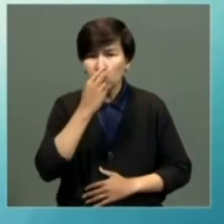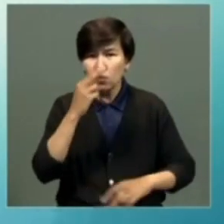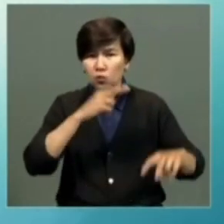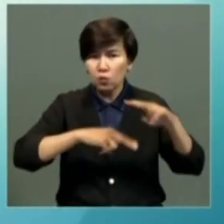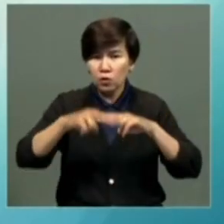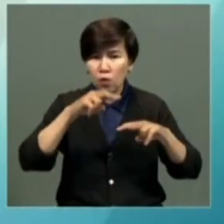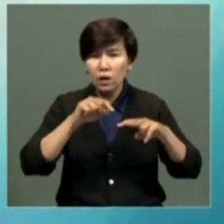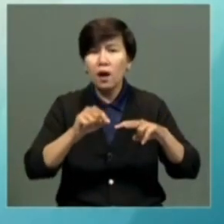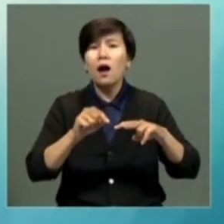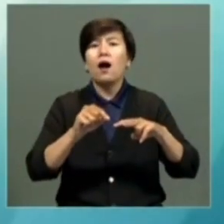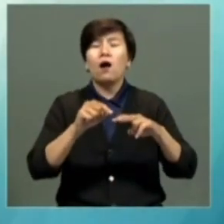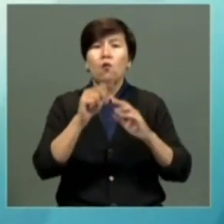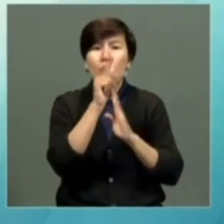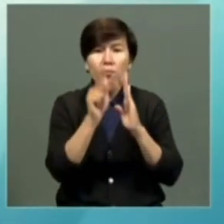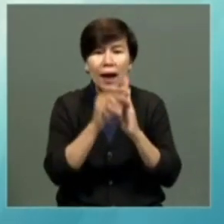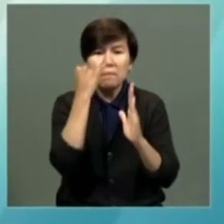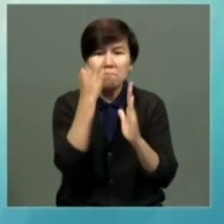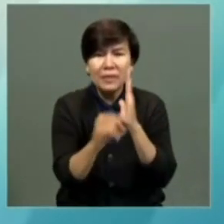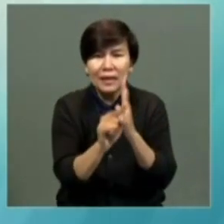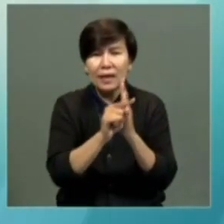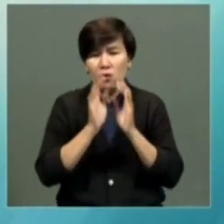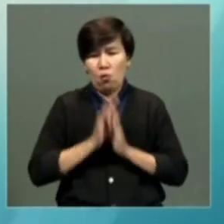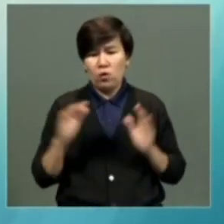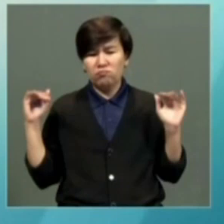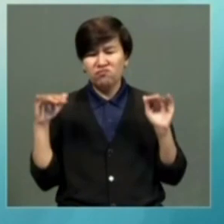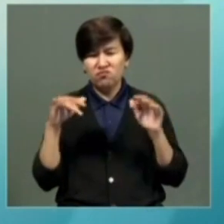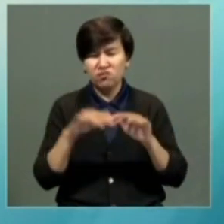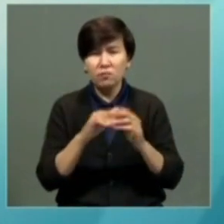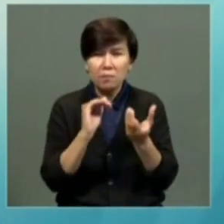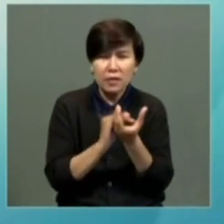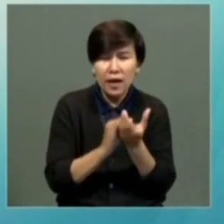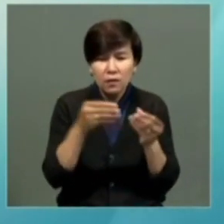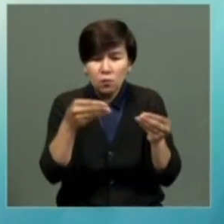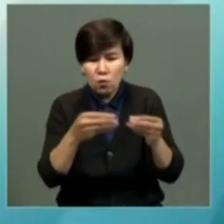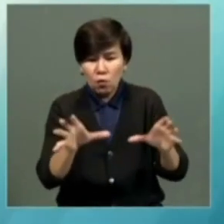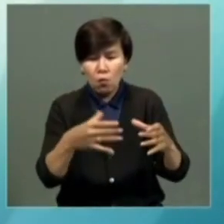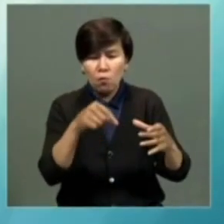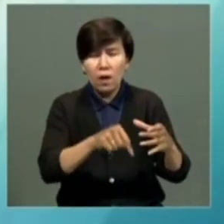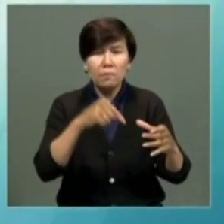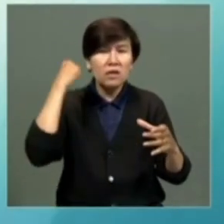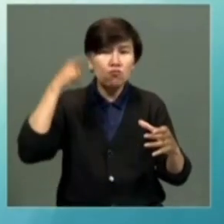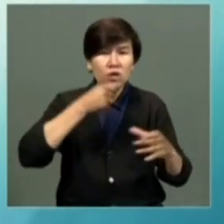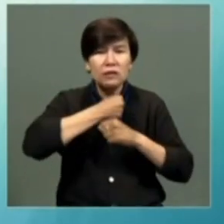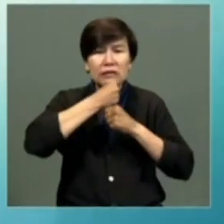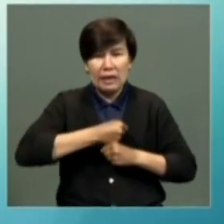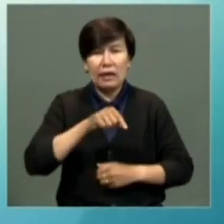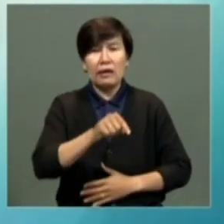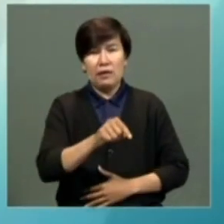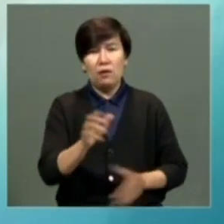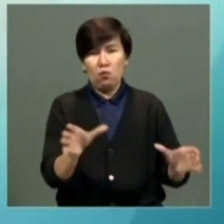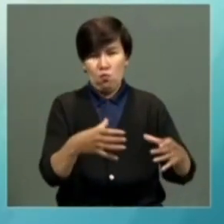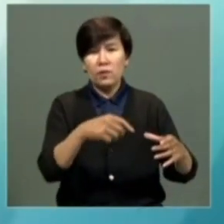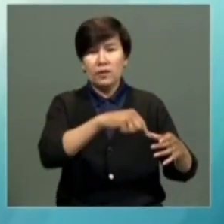นข้อหาในเรื่องของการมั่วสุมเล่นการพนันก็จะไปอยู่ในกลุ่มของผู้หญิงแล้วก็อายุมากๆนะครับซึ่งตอน